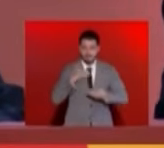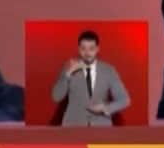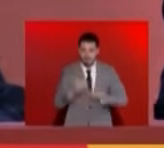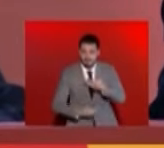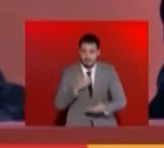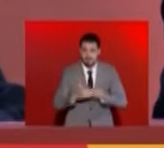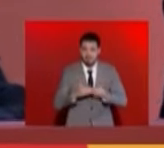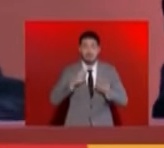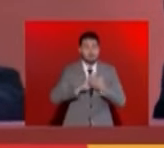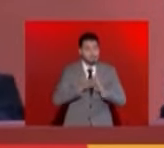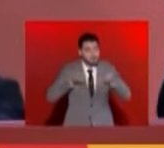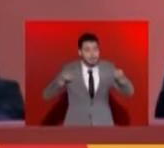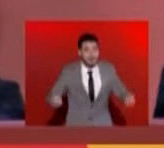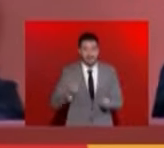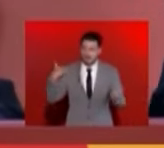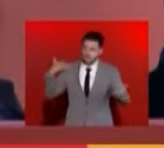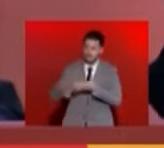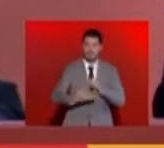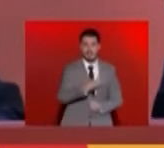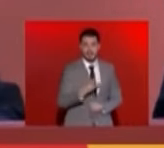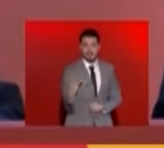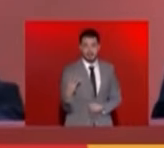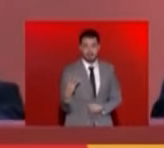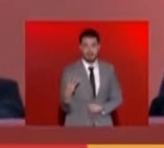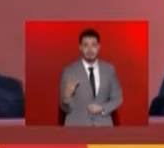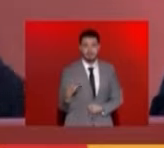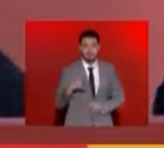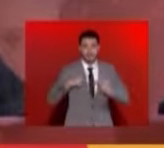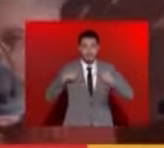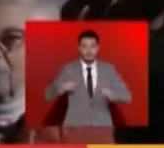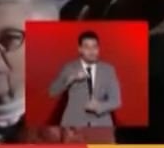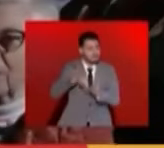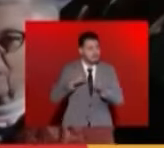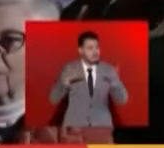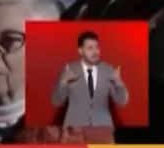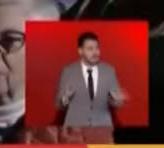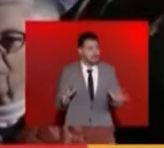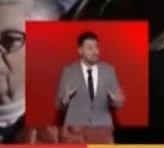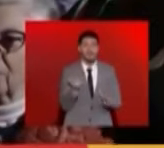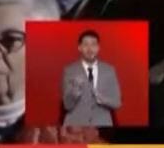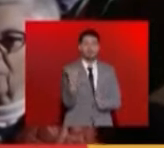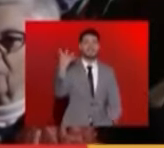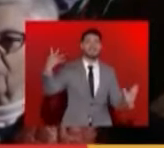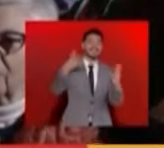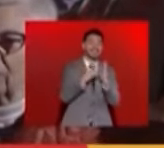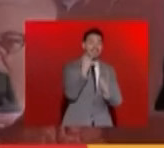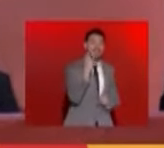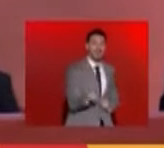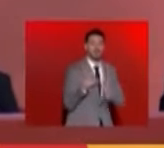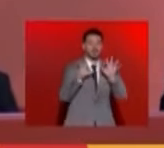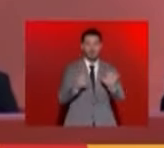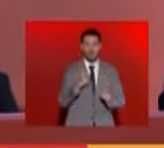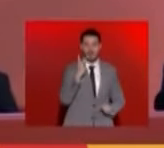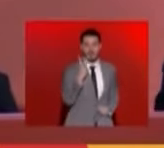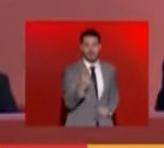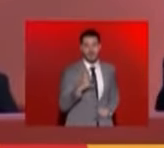και θα έχουμε μια κανονικότητα πλέον στην πολιτική ζωή. Δηλαδή ο ΣΥΡΙΖΑ θα είναι ένα κόμμα της αριστεράς όπως